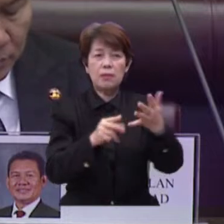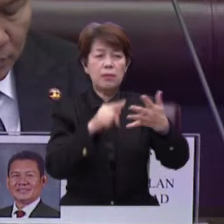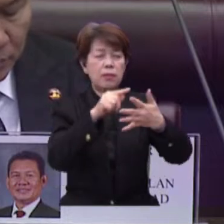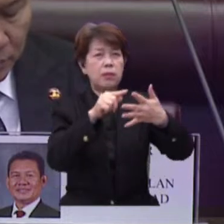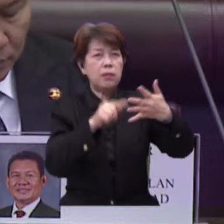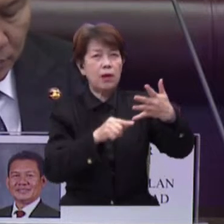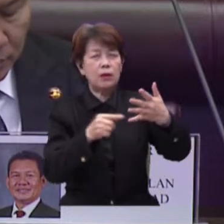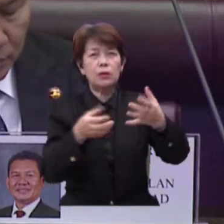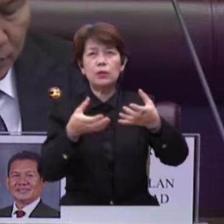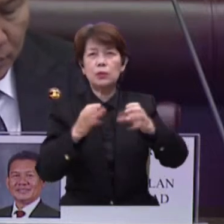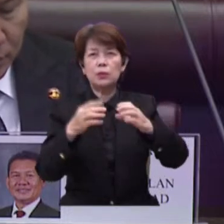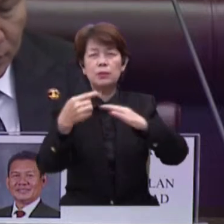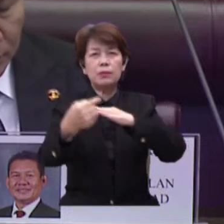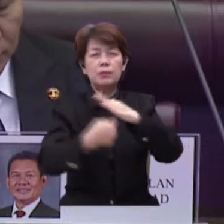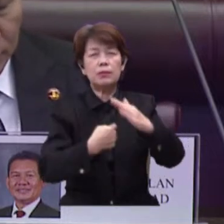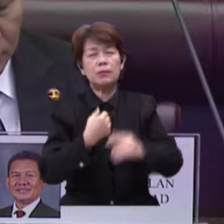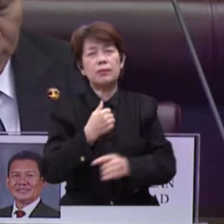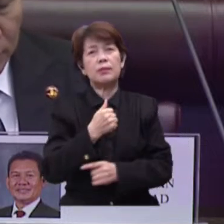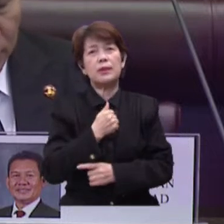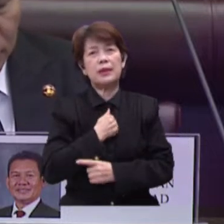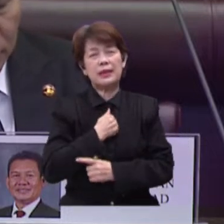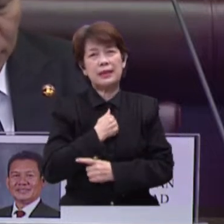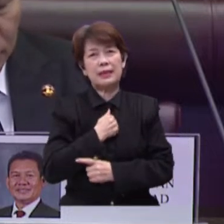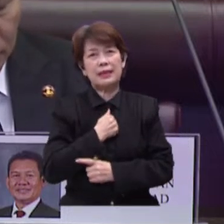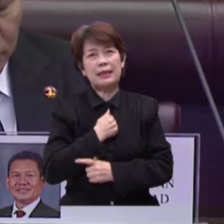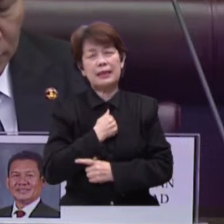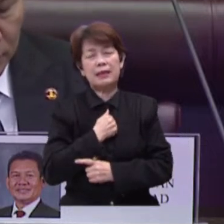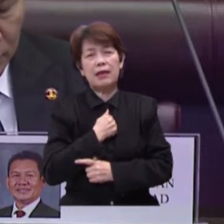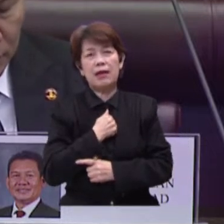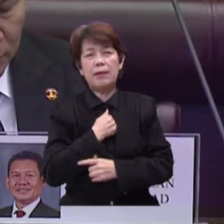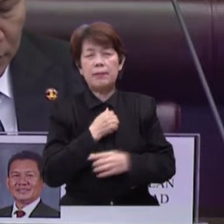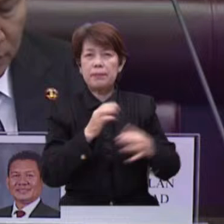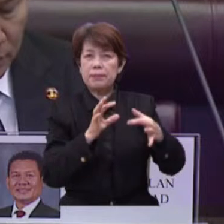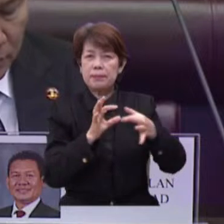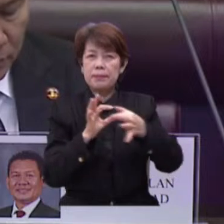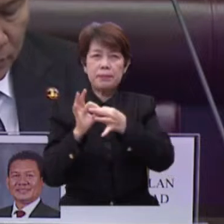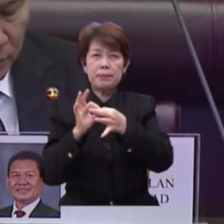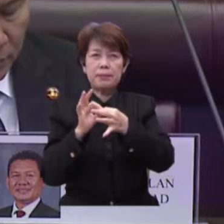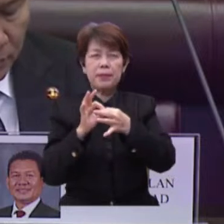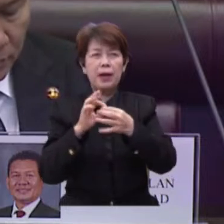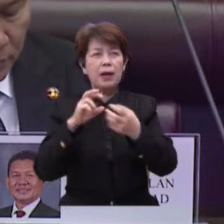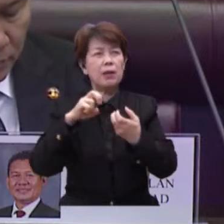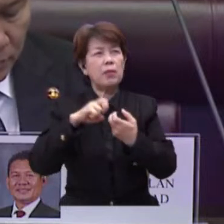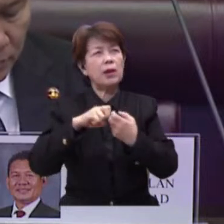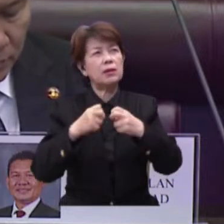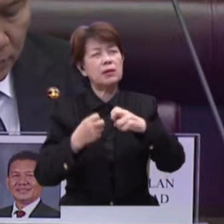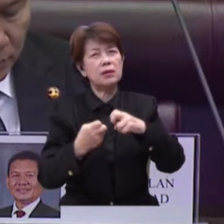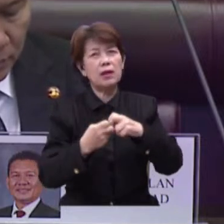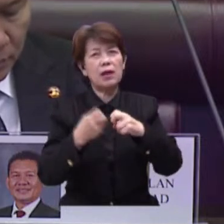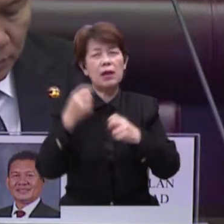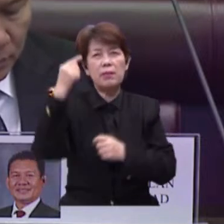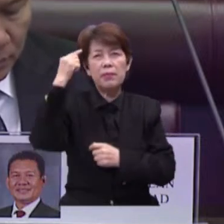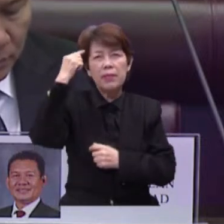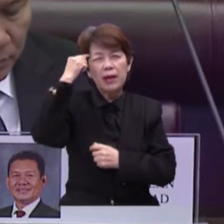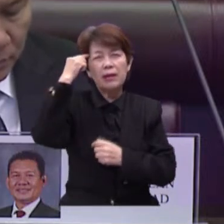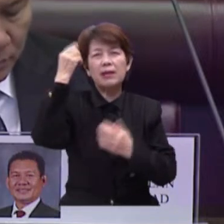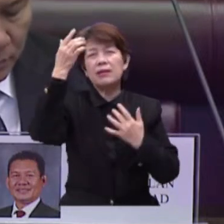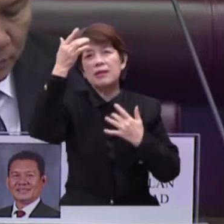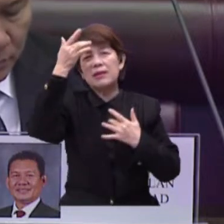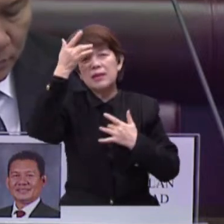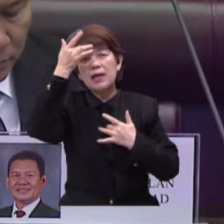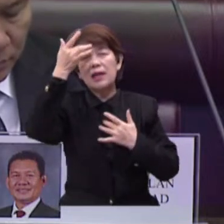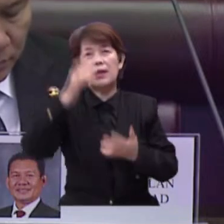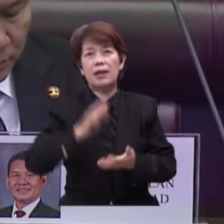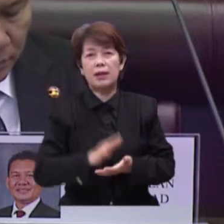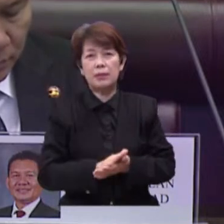percobaan untuk melakukan bunuh diri dikaitkan dengan masalah kesehatan mental kalau kita merujuk kepada